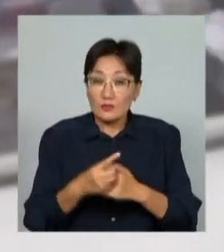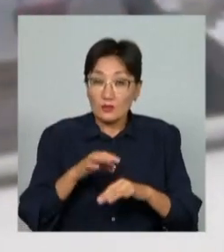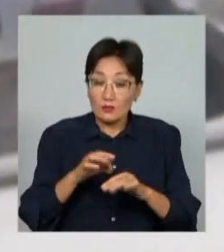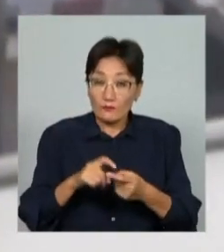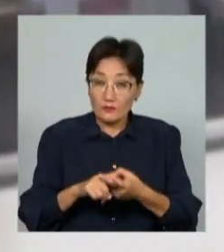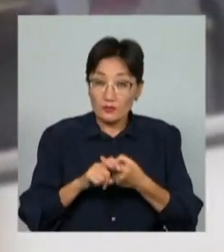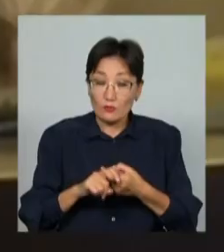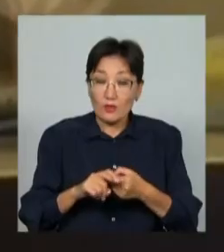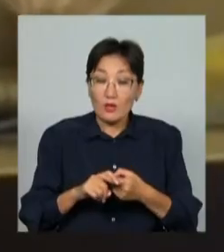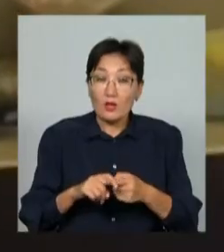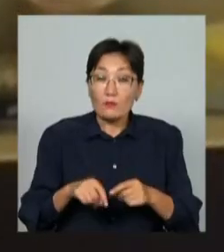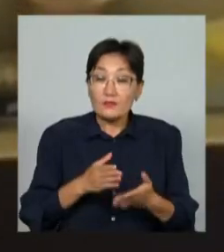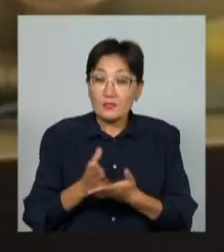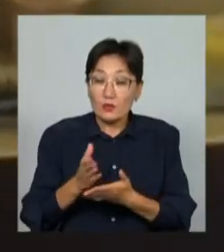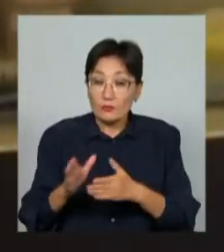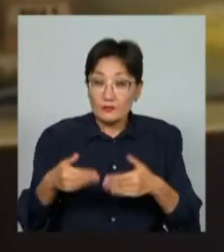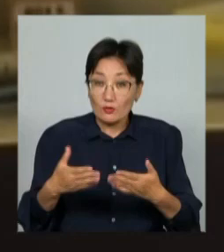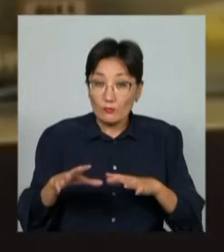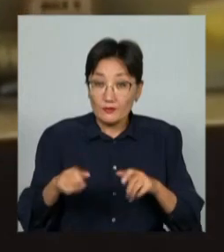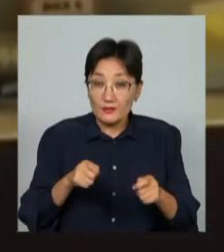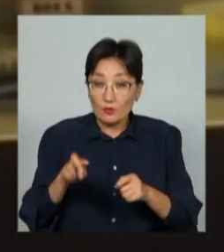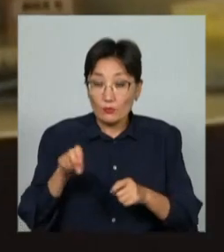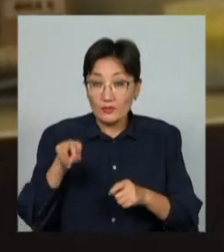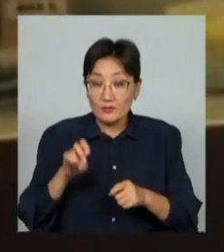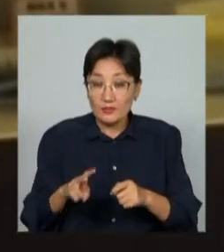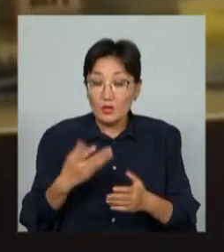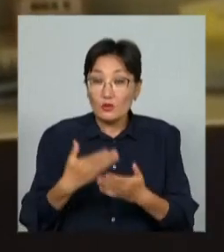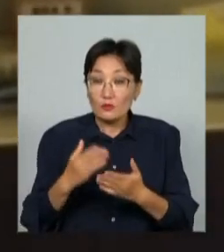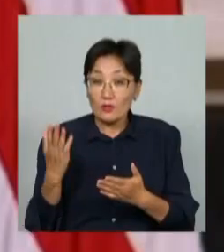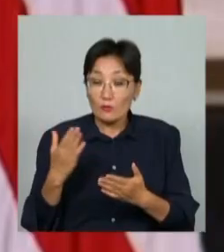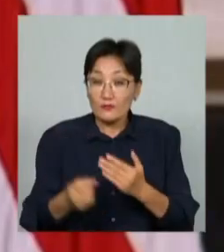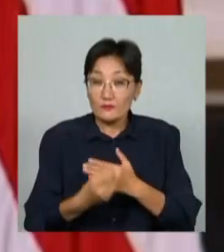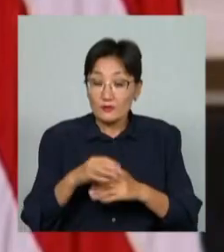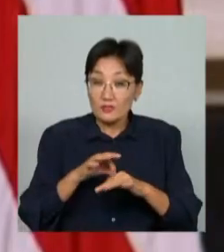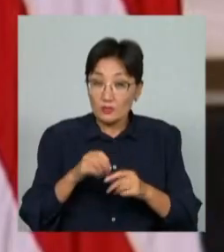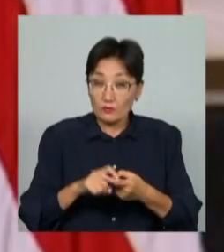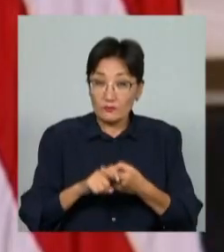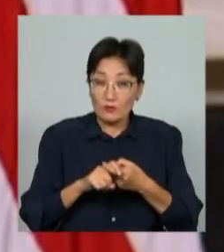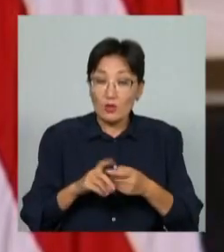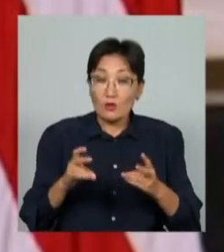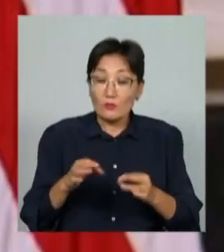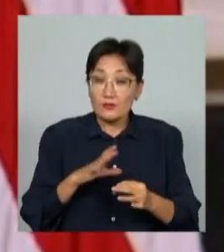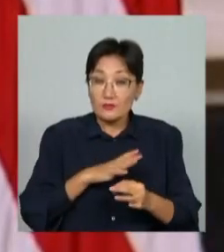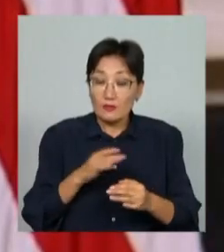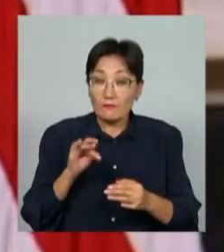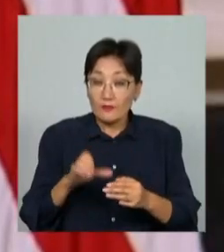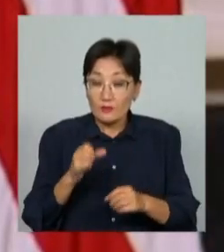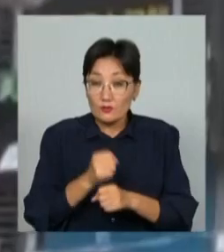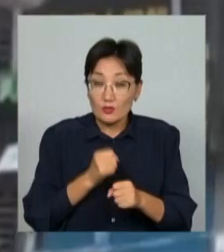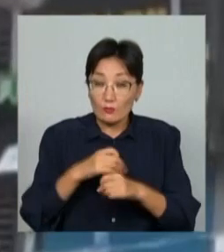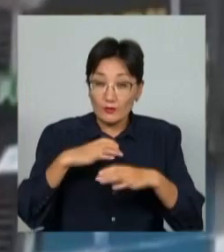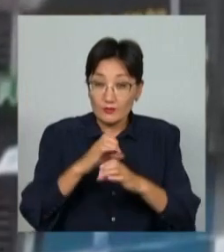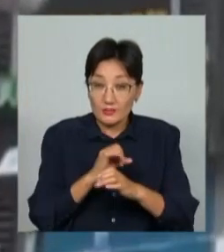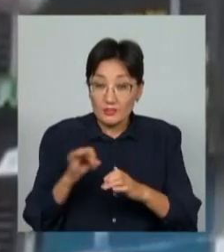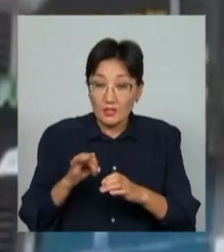коронавируса. Разведывательные службы представили президенту Джо Байдену доклад о происхождении коронавируса. Но был ли вирус разработан в